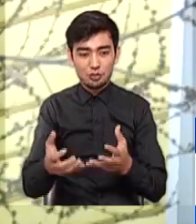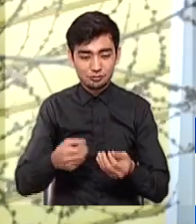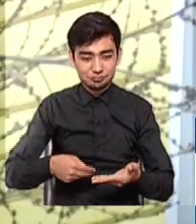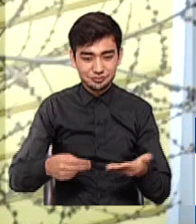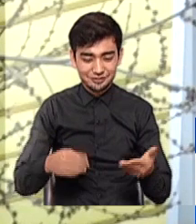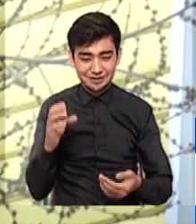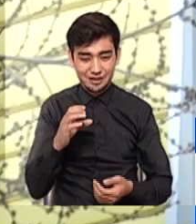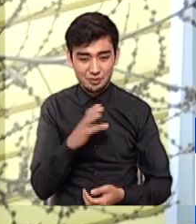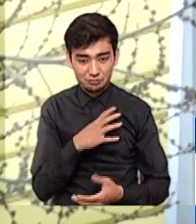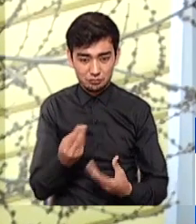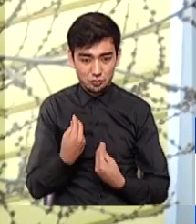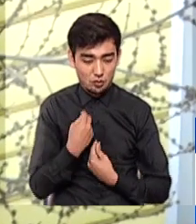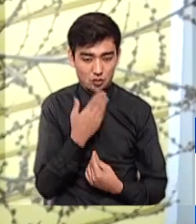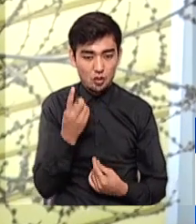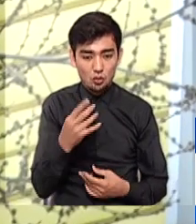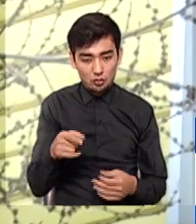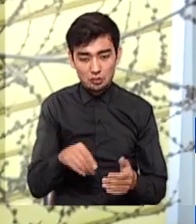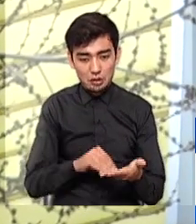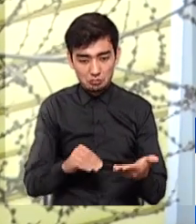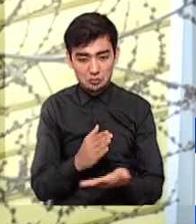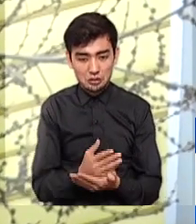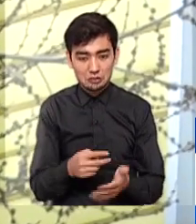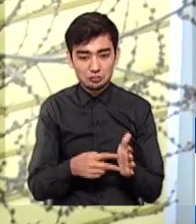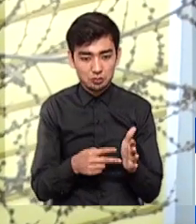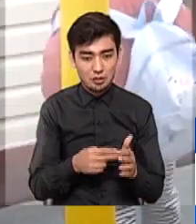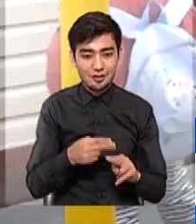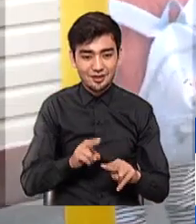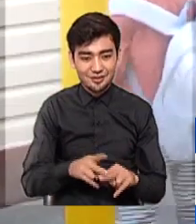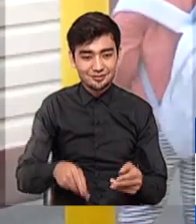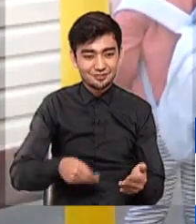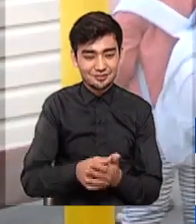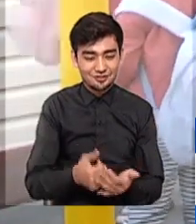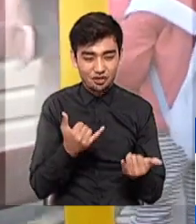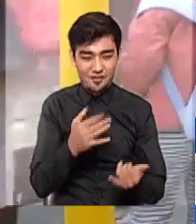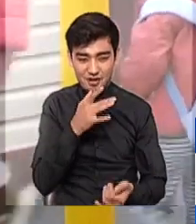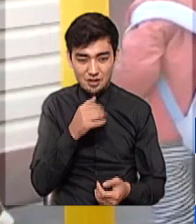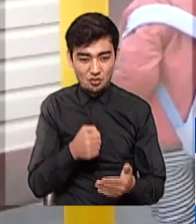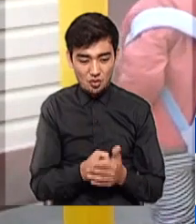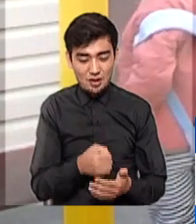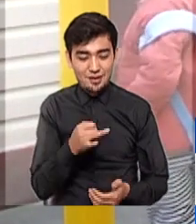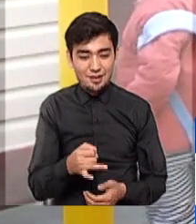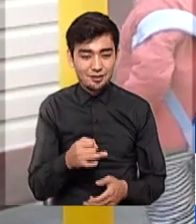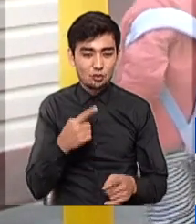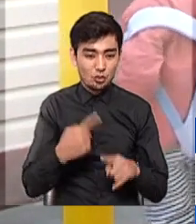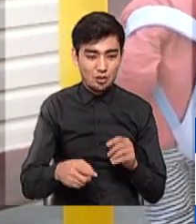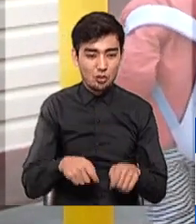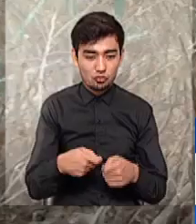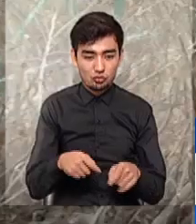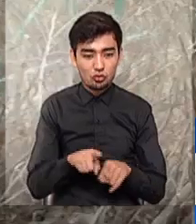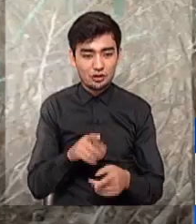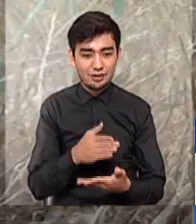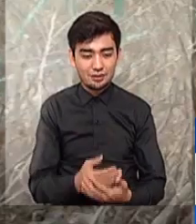подписали еще в сентябре Но уверяют что в нем прописано эта сумма которую они платили до этого времени говорят есть и другие нарушения